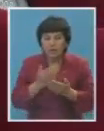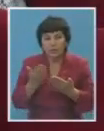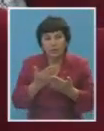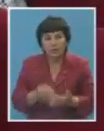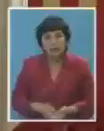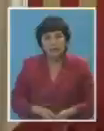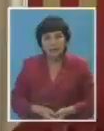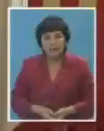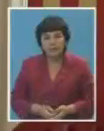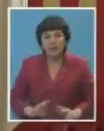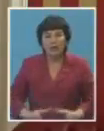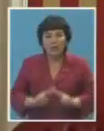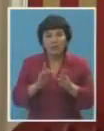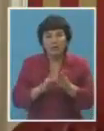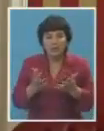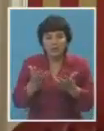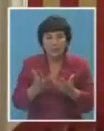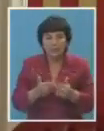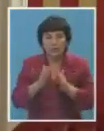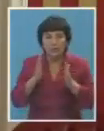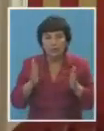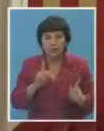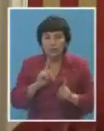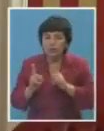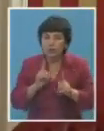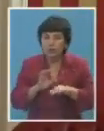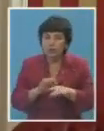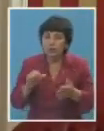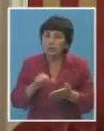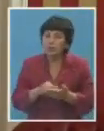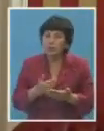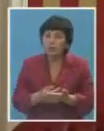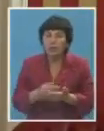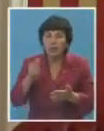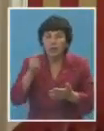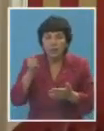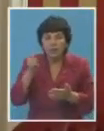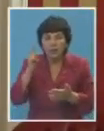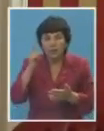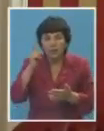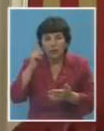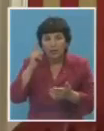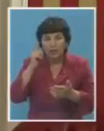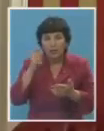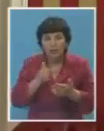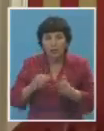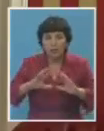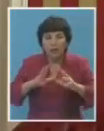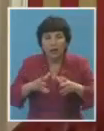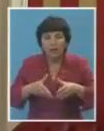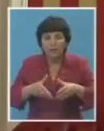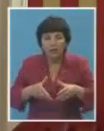баяндалды. Астана қаласында бірнеше үлкен жиындар өтіп жатыр. Соның ішінде дін өкілдерінің мысалы жиыны әлемдік,